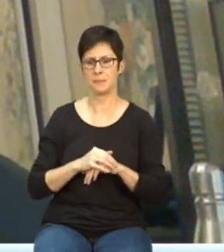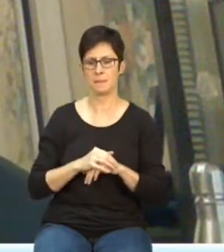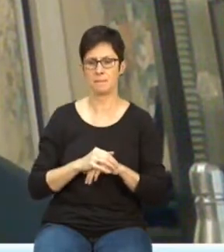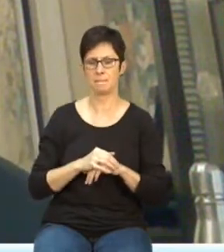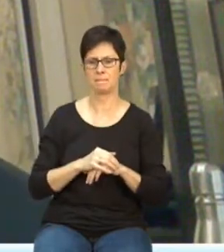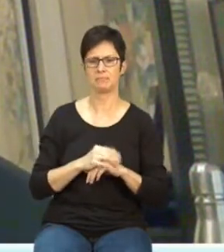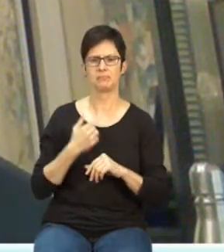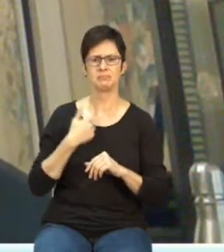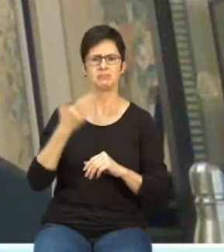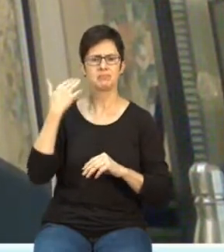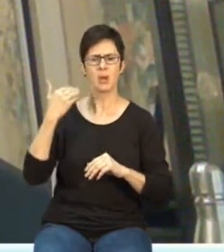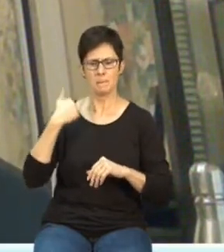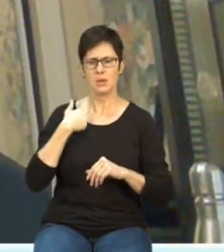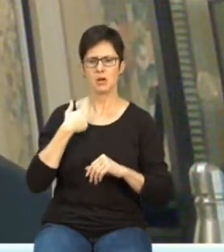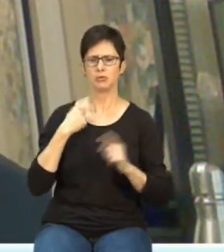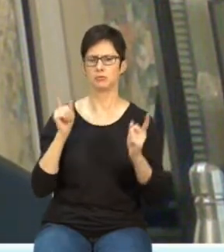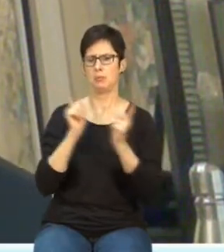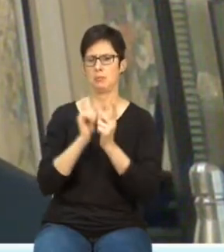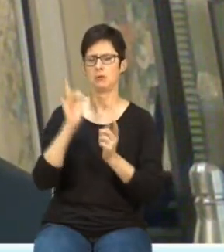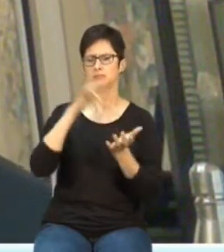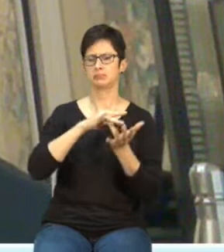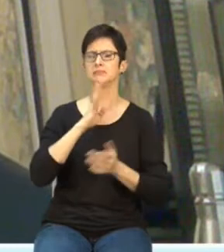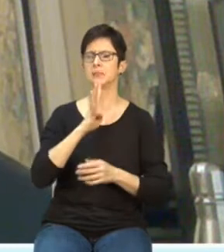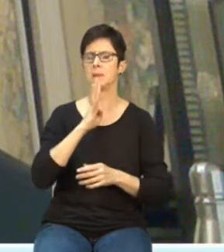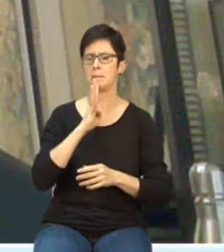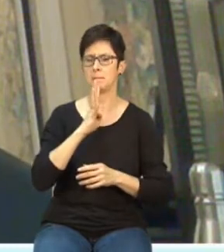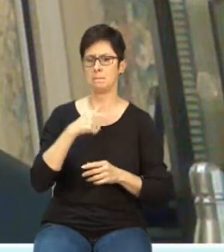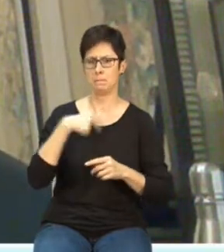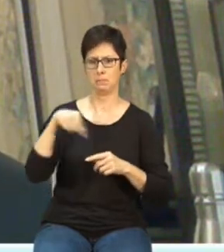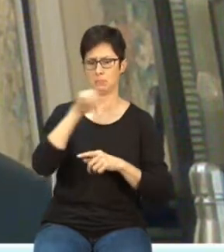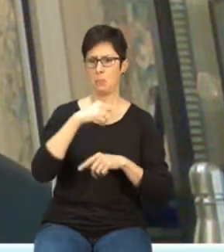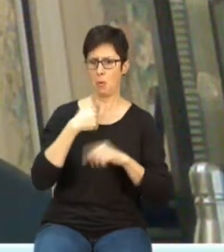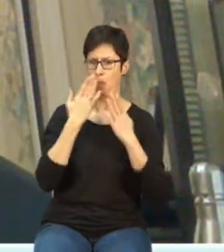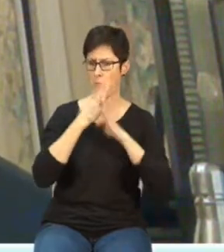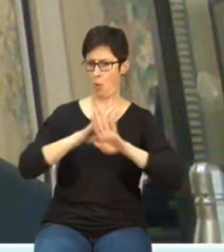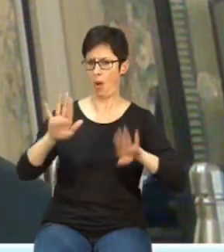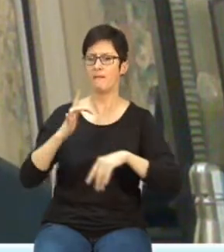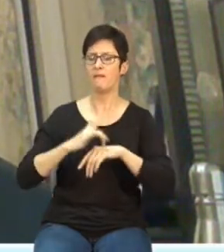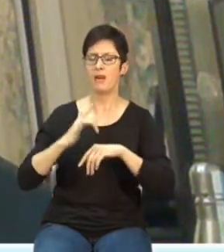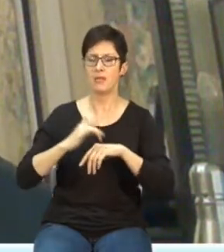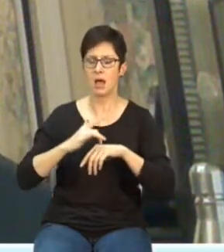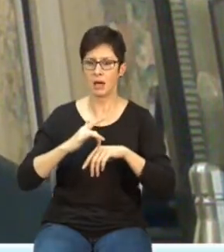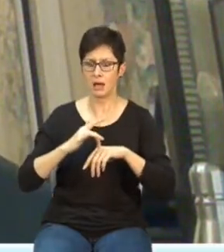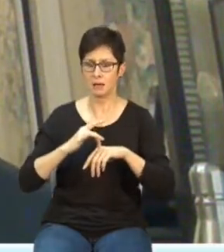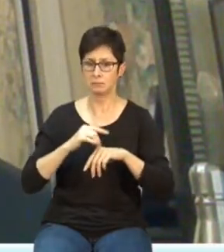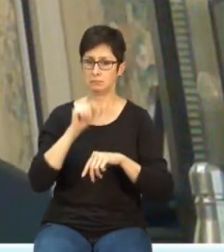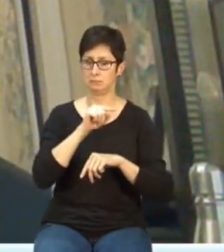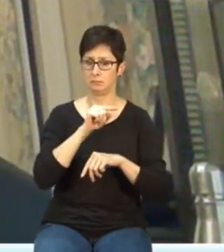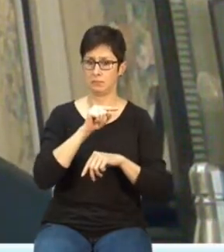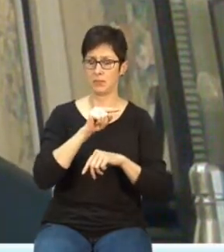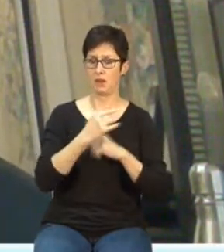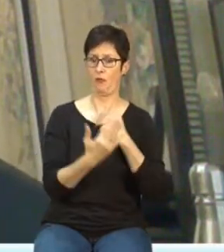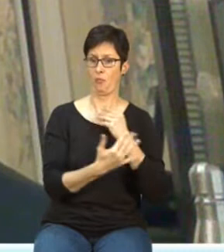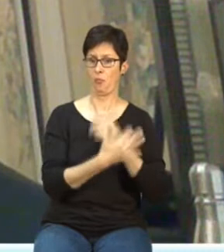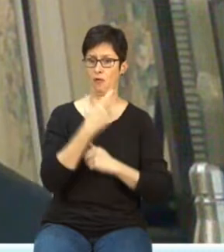spotkań w Waszyngtonie przedstawiono Wyniki które mówiły o tym że wpływ pola